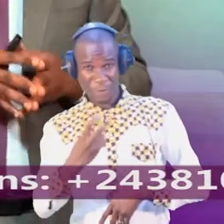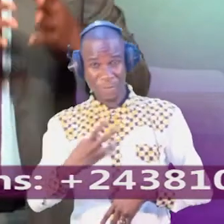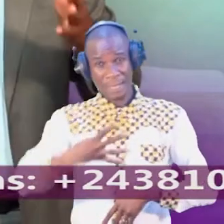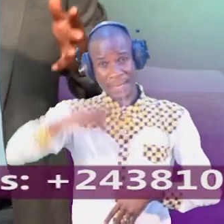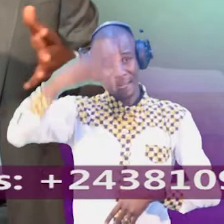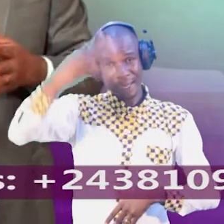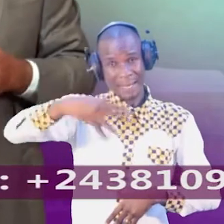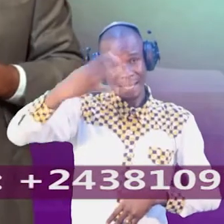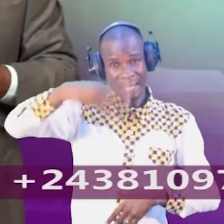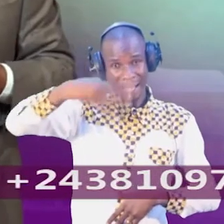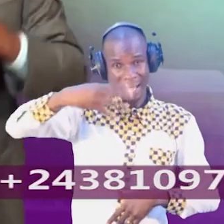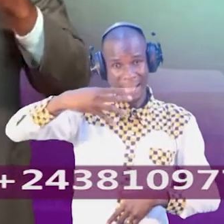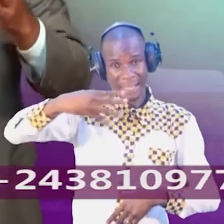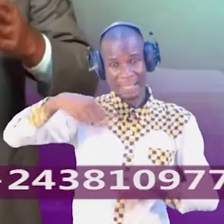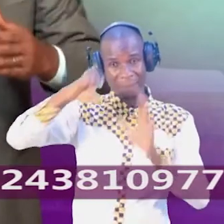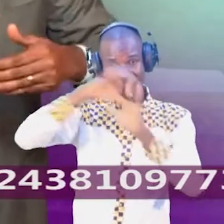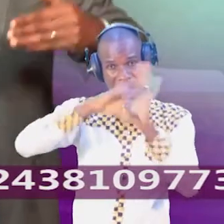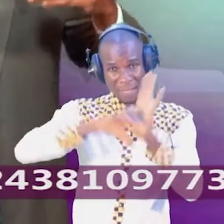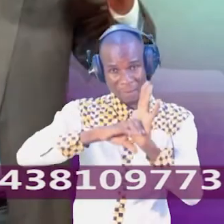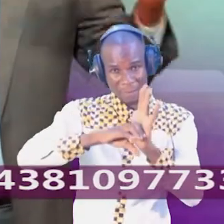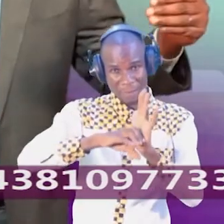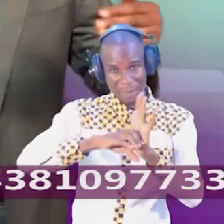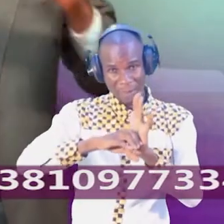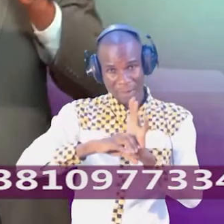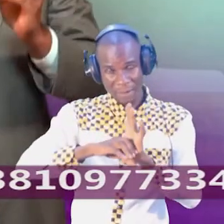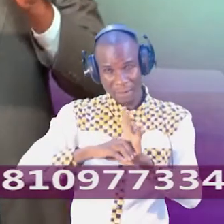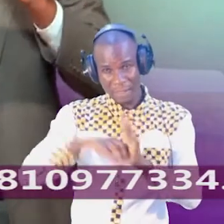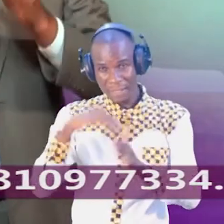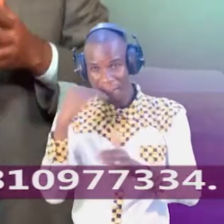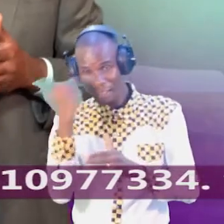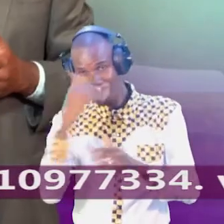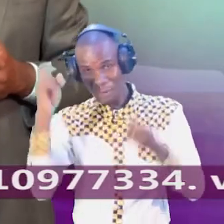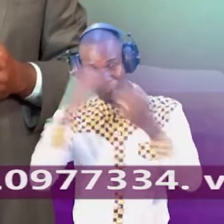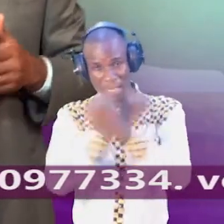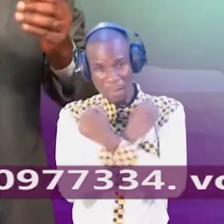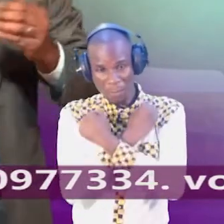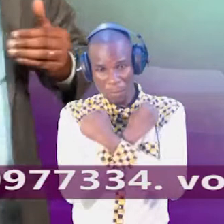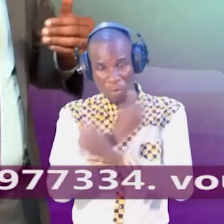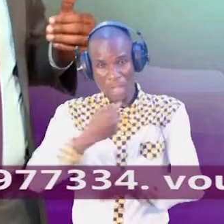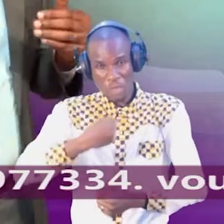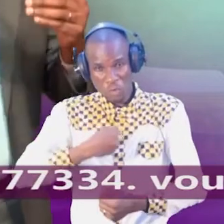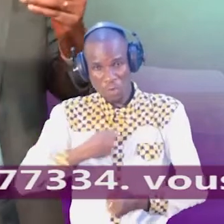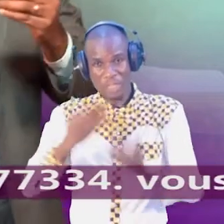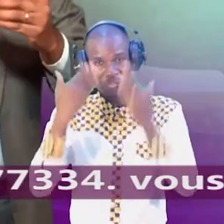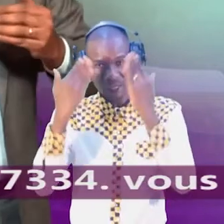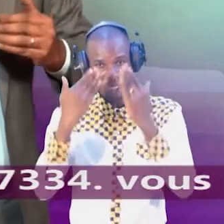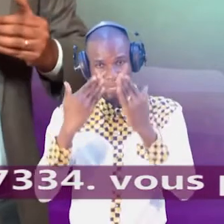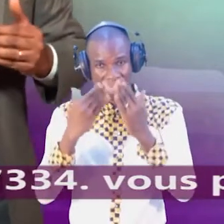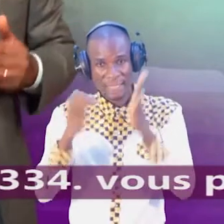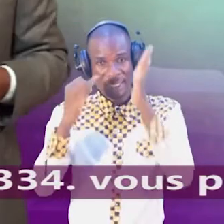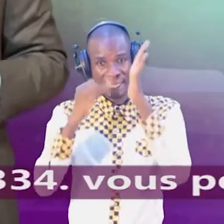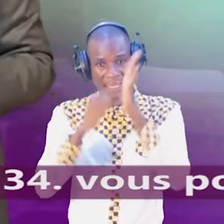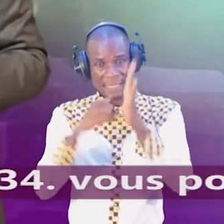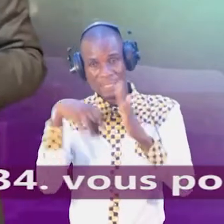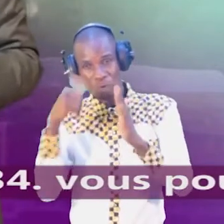Et dans l'émission qu'on a mis bien aux hommes, nous allons comprendre que mis bien comme il est à l'Iboso, et dans l'émission qu'on